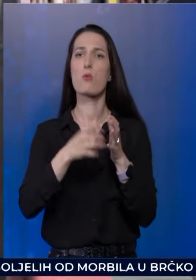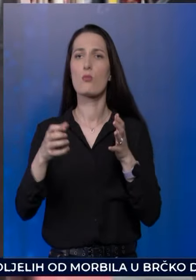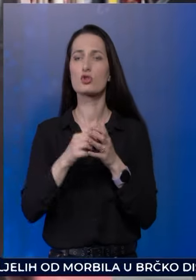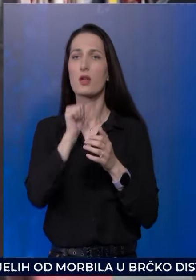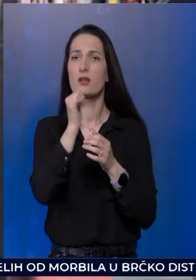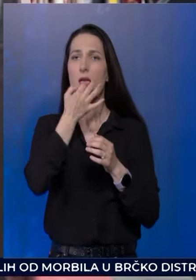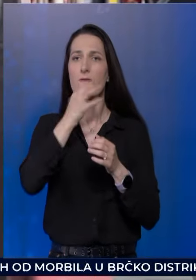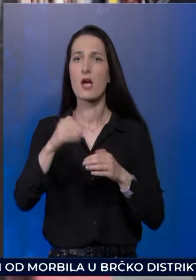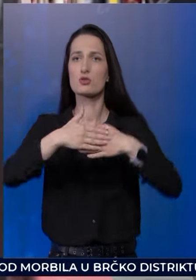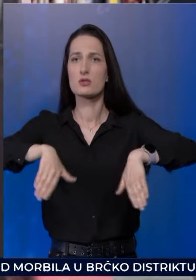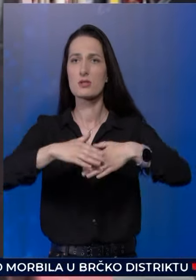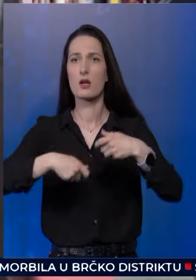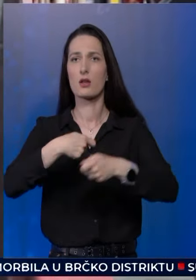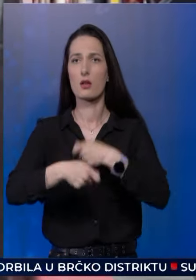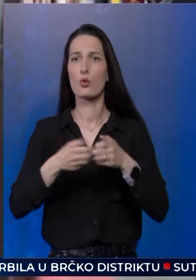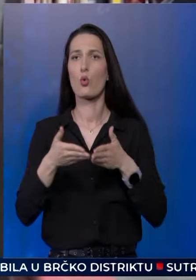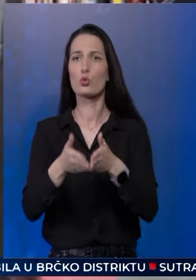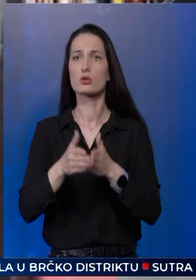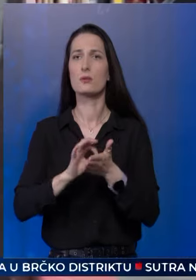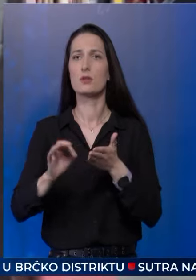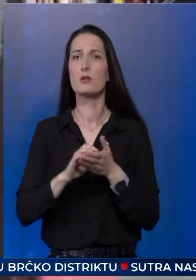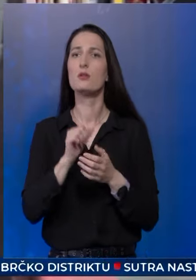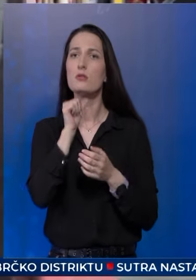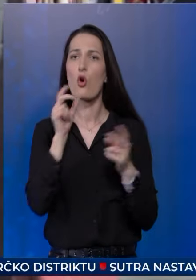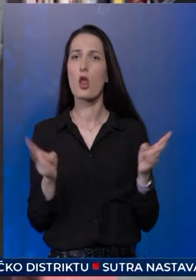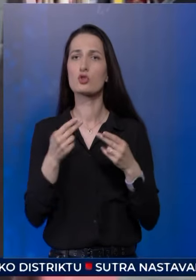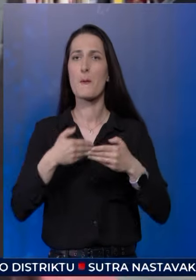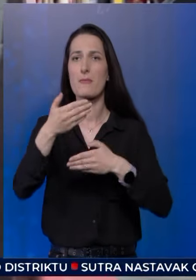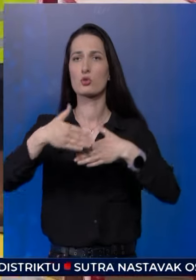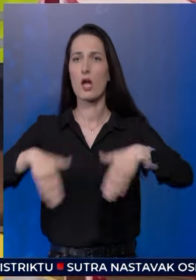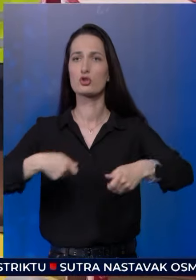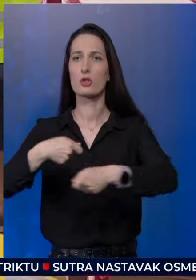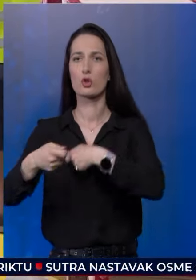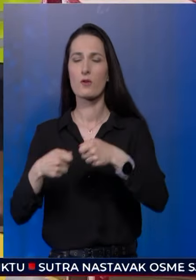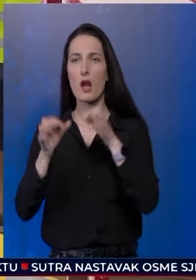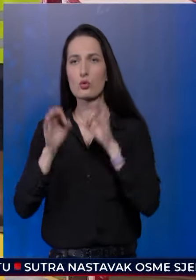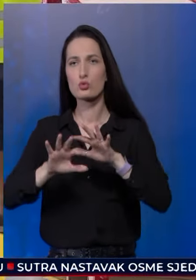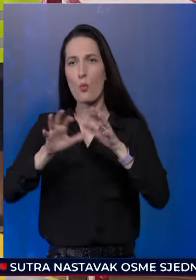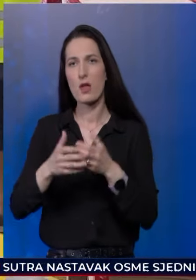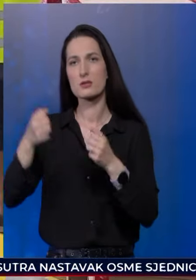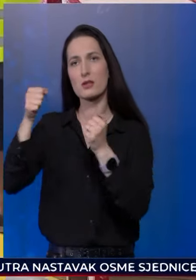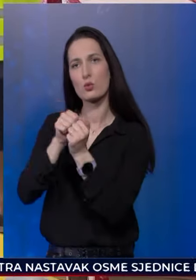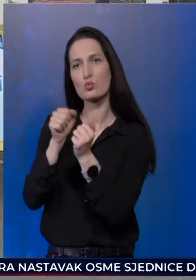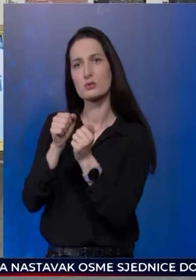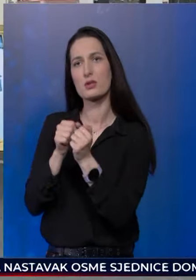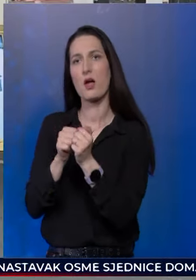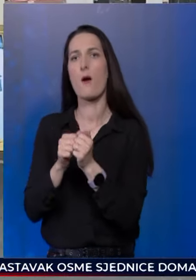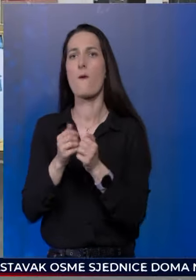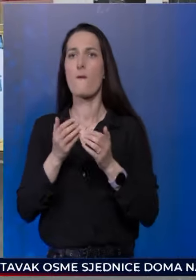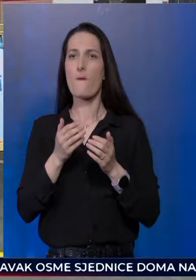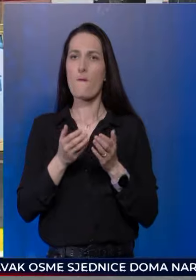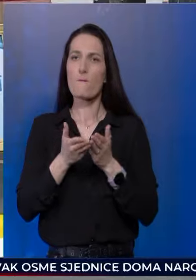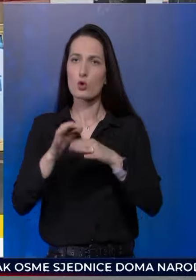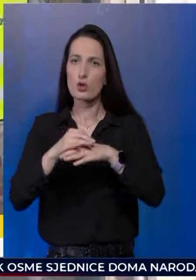i ispostavama, olakšavanje međunarodne trgovine, naročito u oblasti industrija vođenih novim pokretačkim snagama u spoljnoj